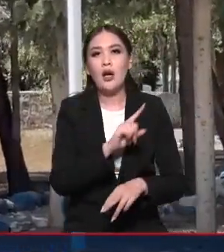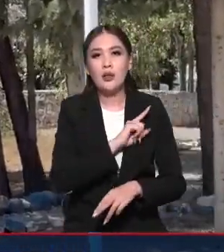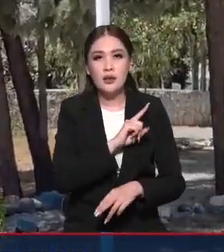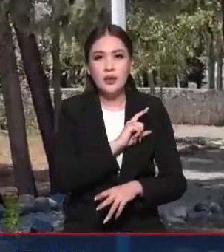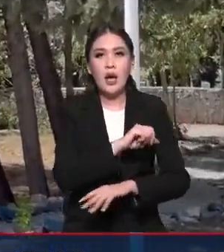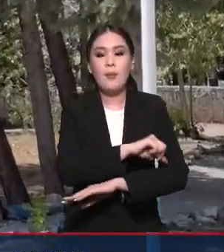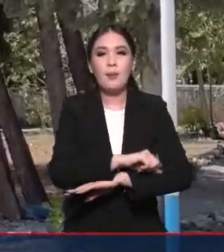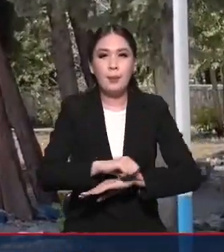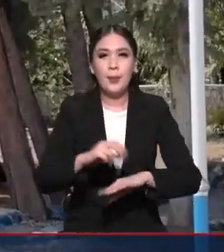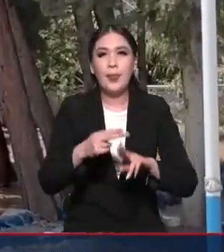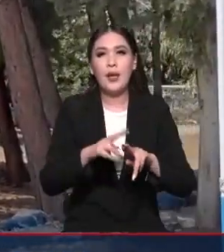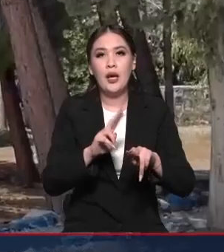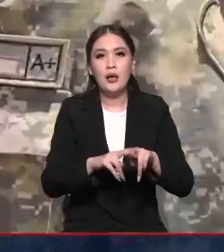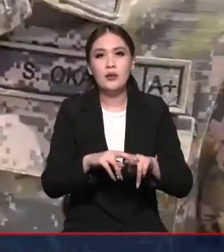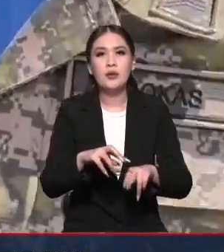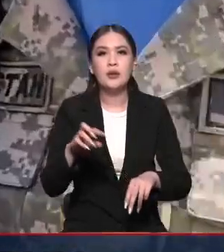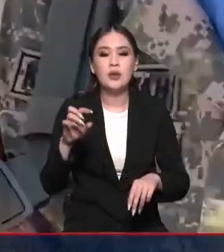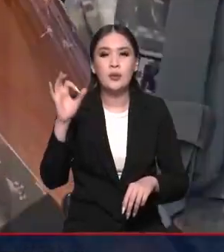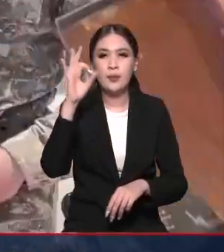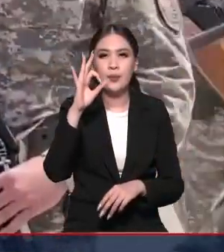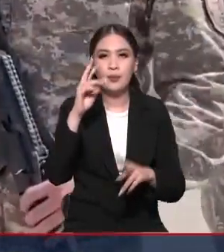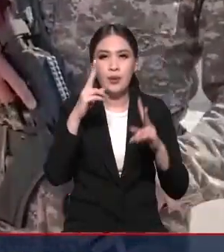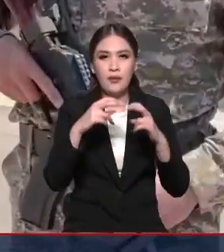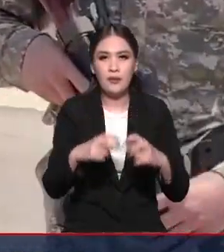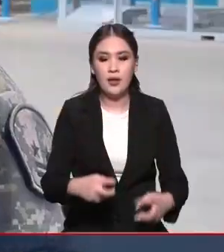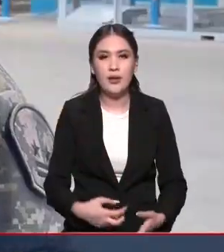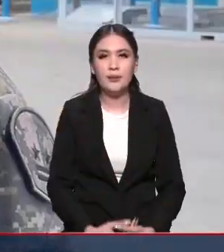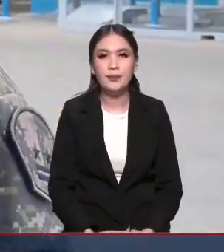и разминированию взрыва опасных предметов